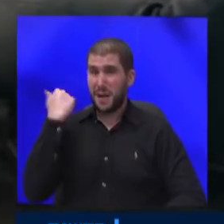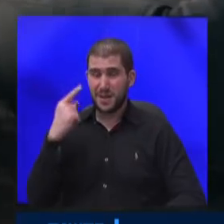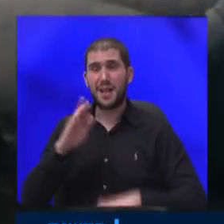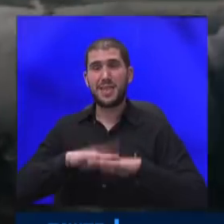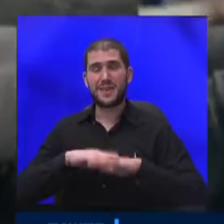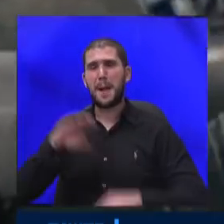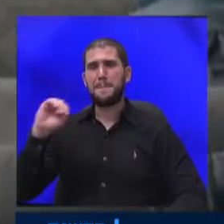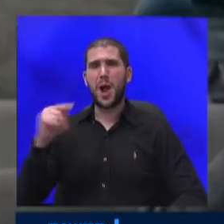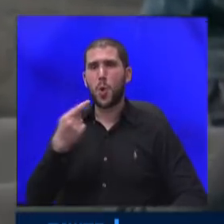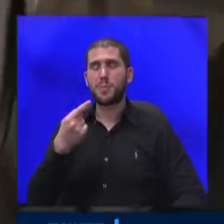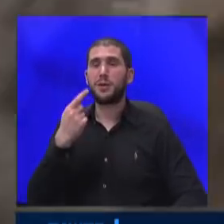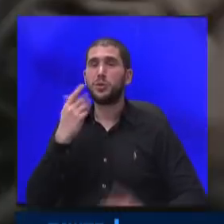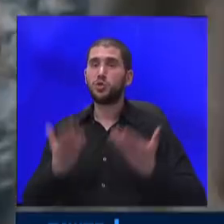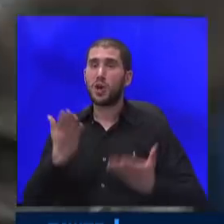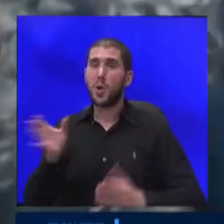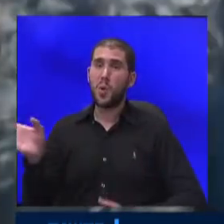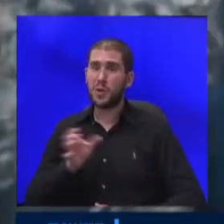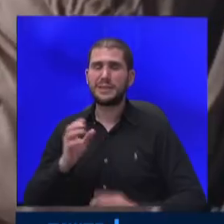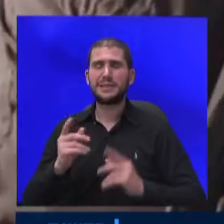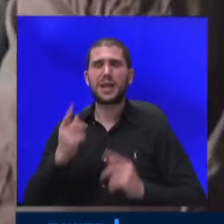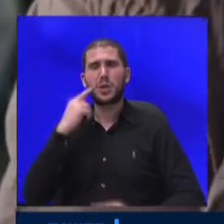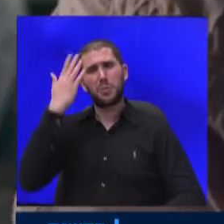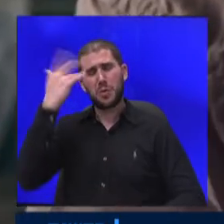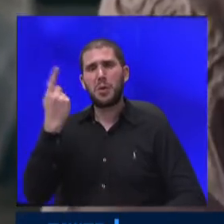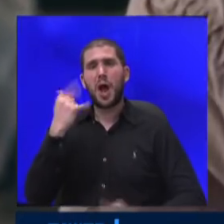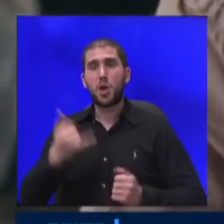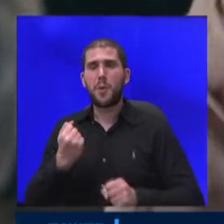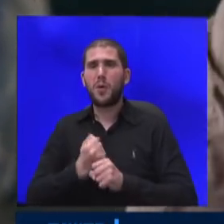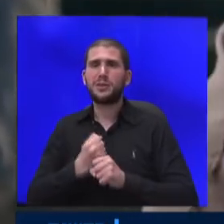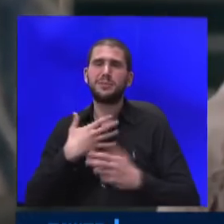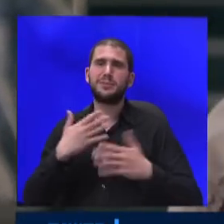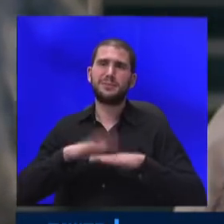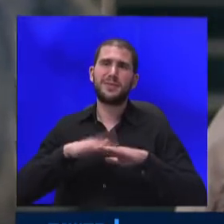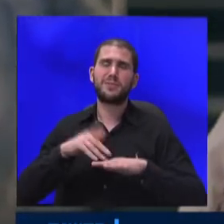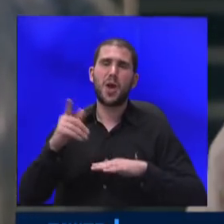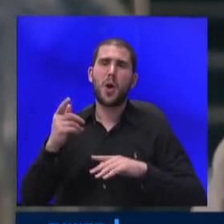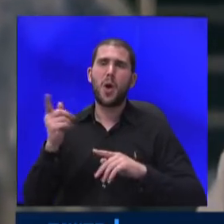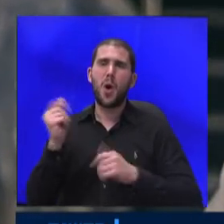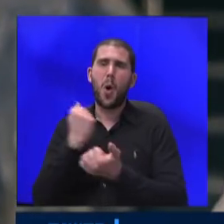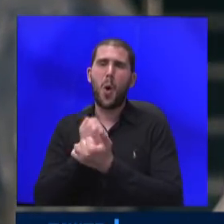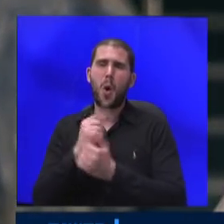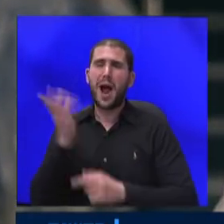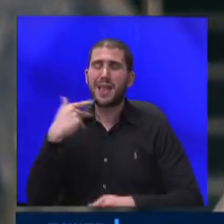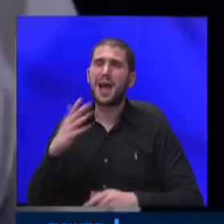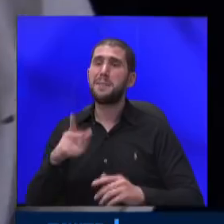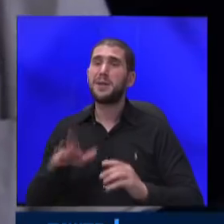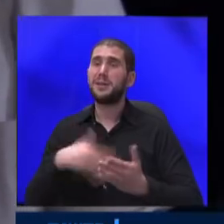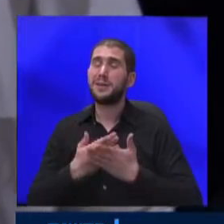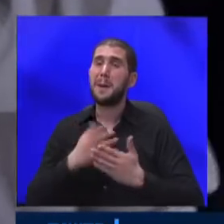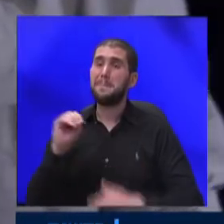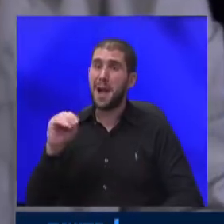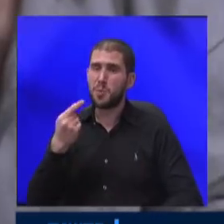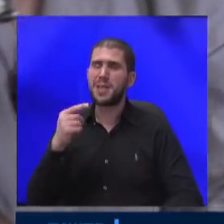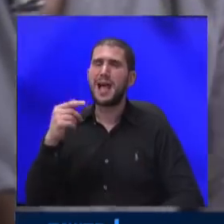מאיה גוטמן שקלו ללהק שחקנית אנונימית שהיום עושה חלטורות בהוליווד. עלתה ההצעה שם זה שמי שתשחק את מאיה גוטמן זה גל